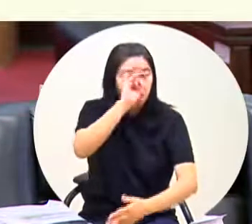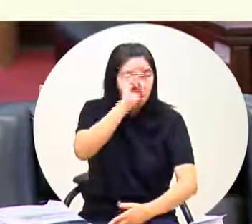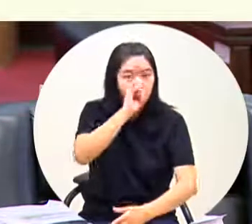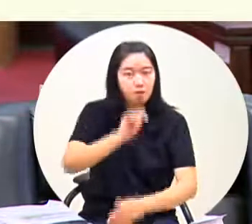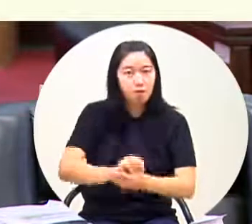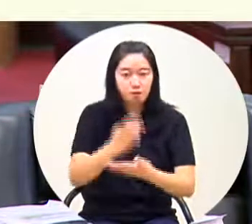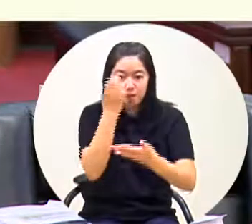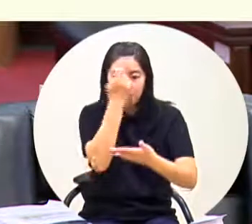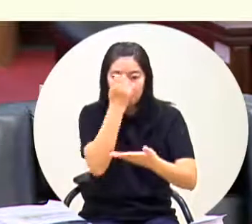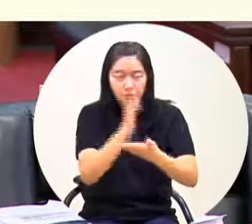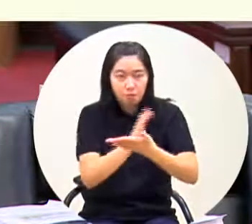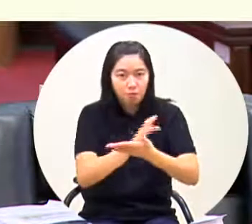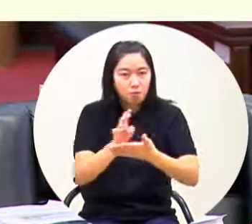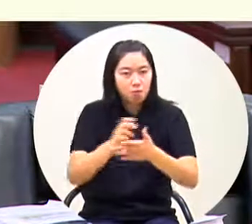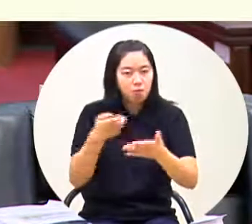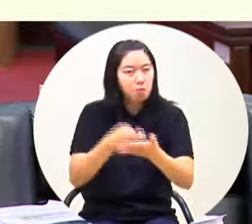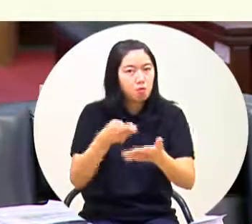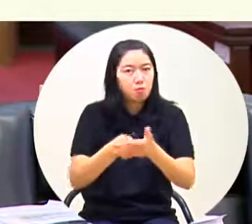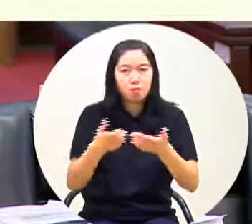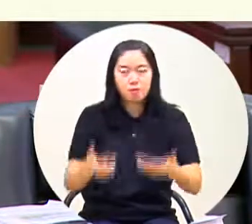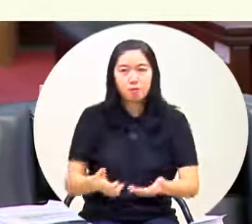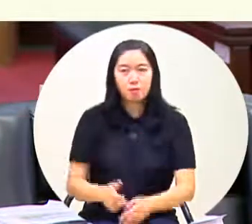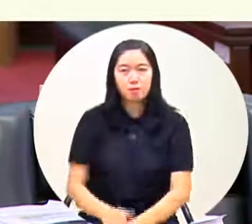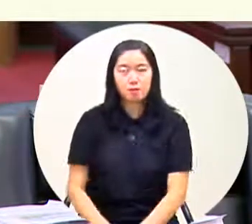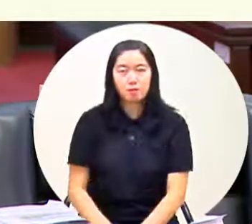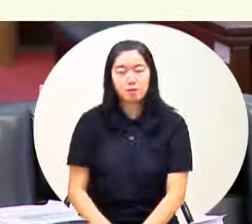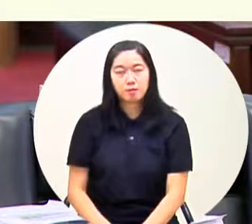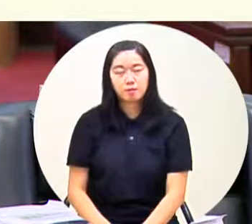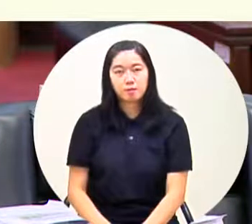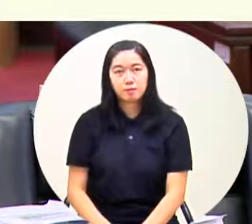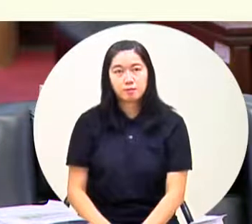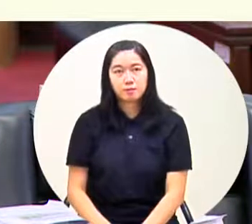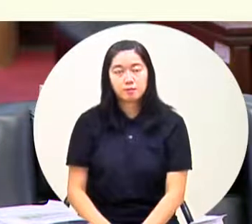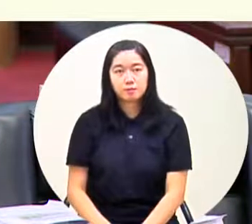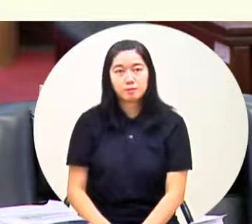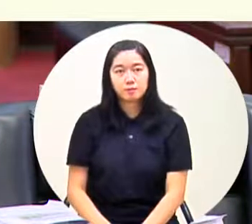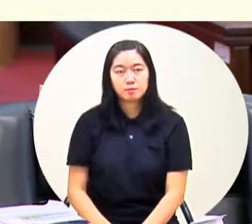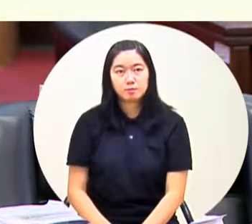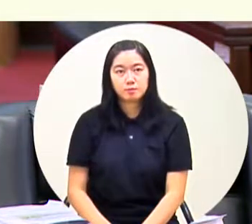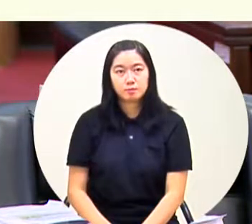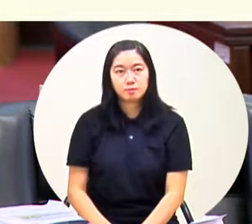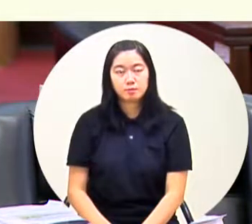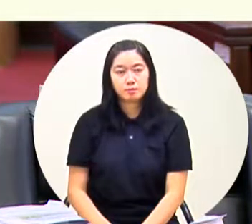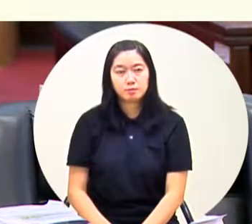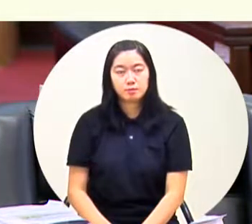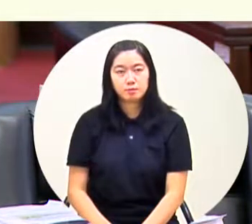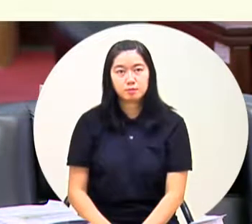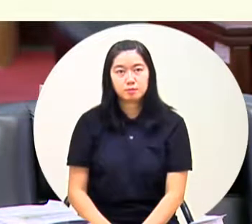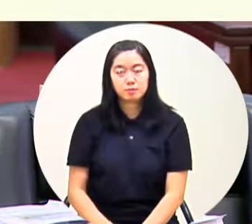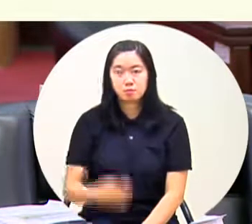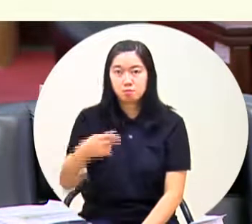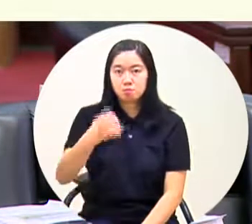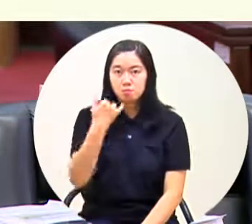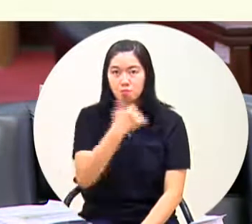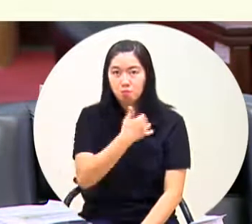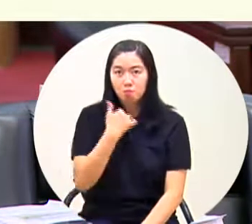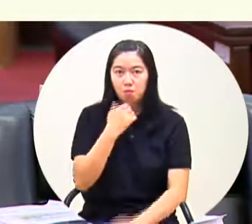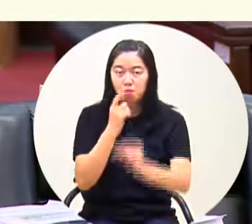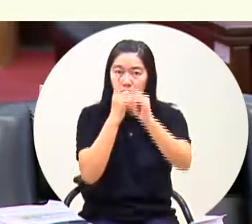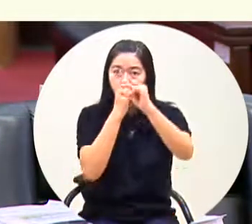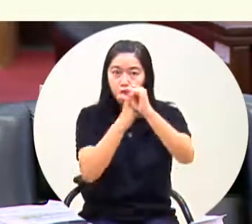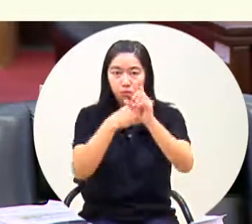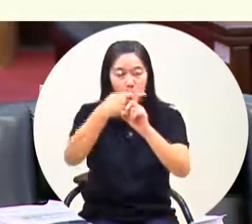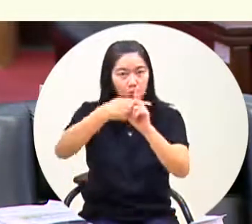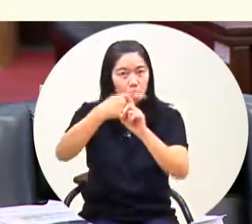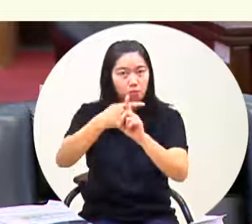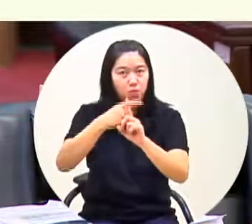非常的一个严重的一个部分呐、啊，甚至有些表述是非常的严重，甚至中度的污染。这